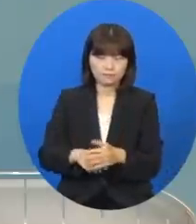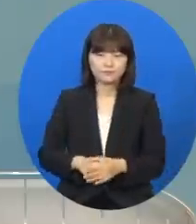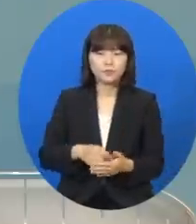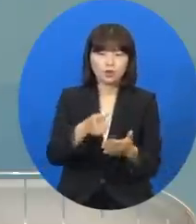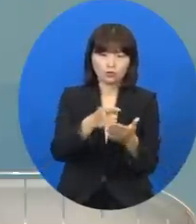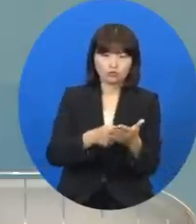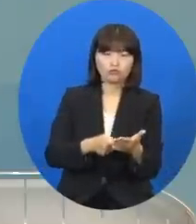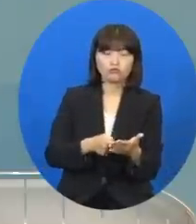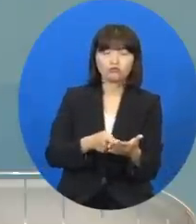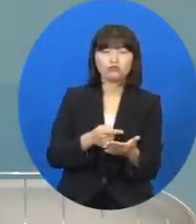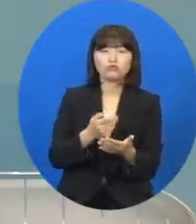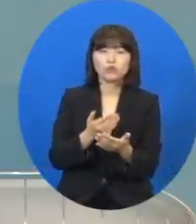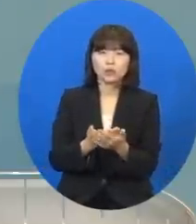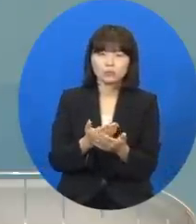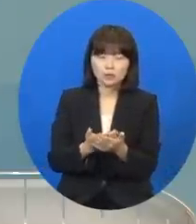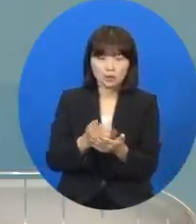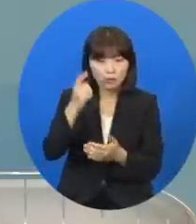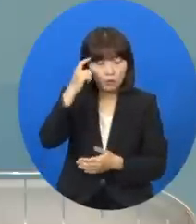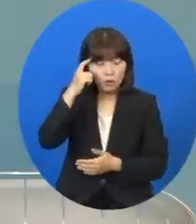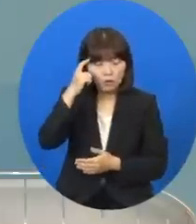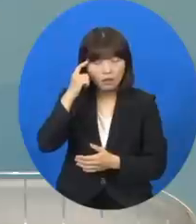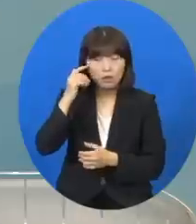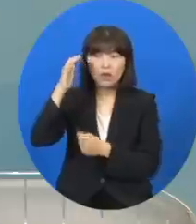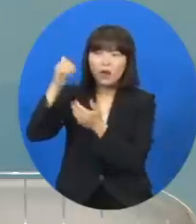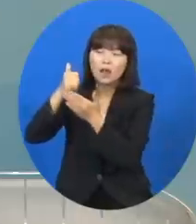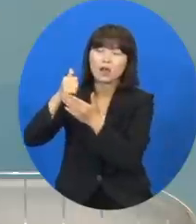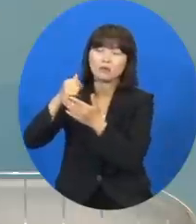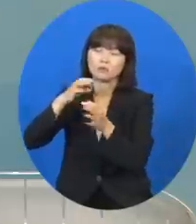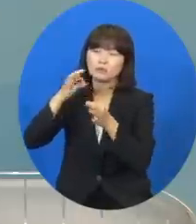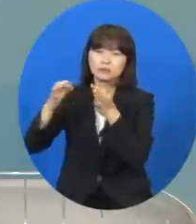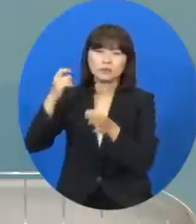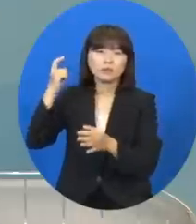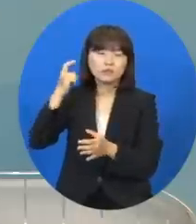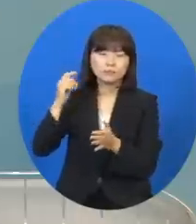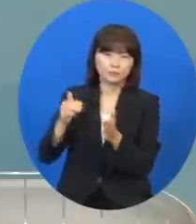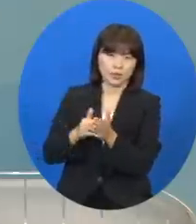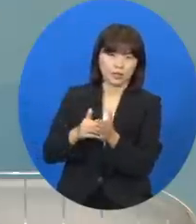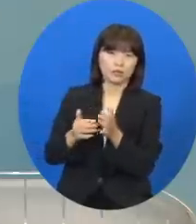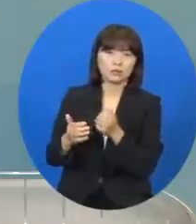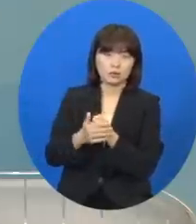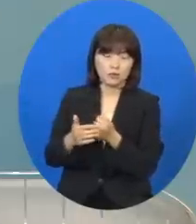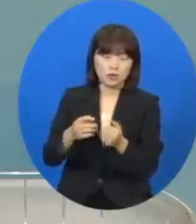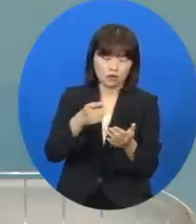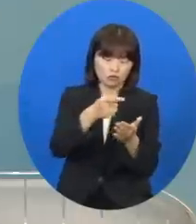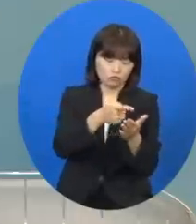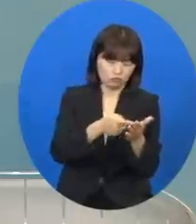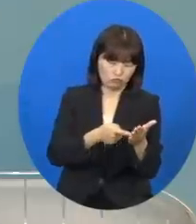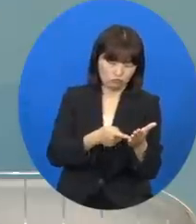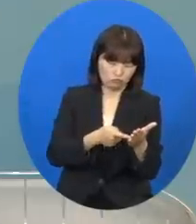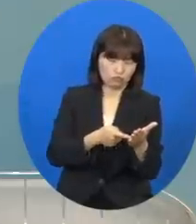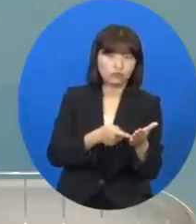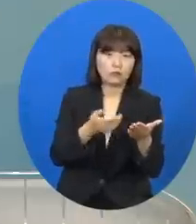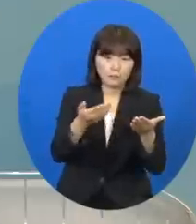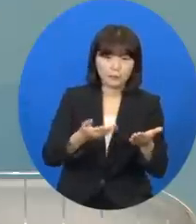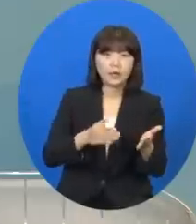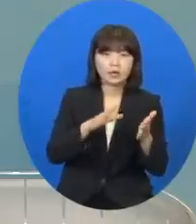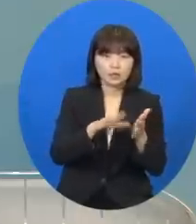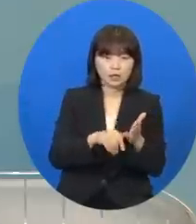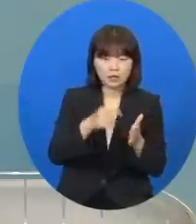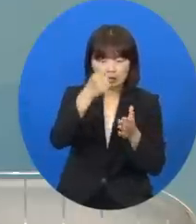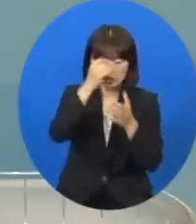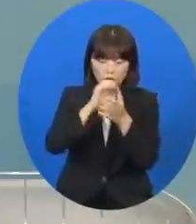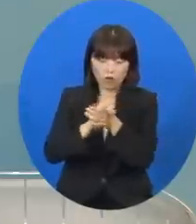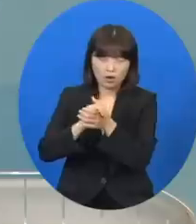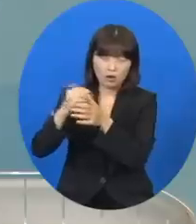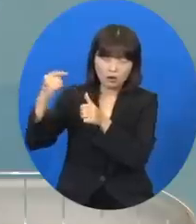왜? 하나님의 음성을 들었으니까. 그래서 수술을 하는데 기도해라